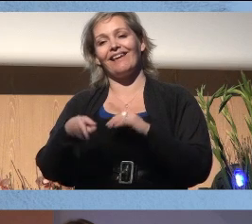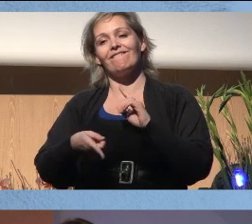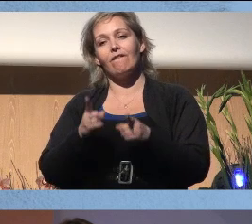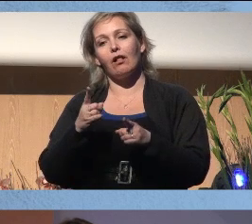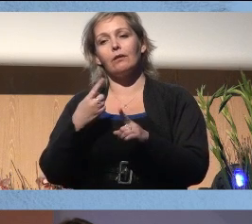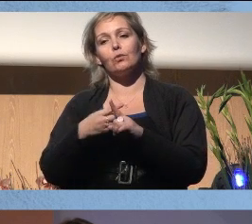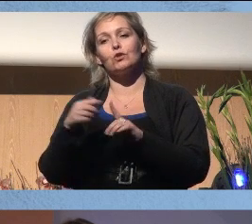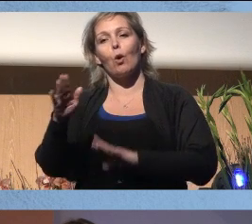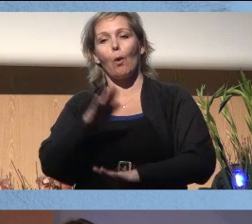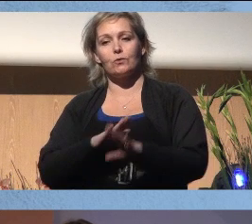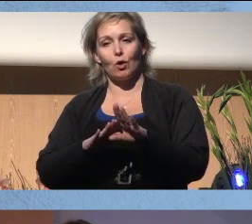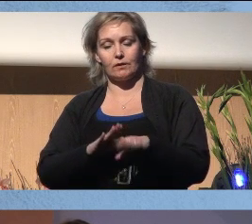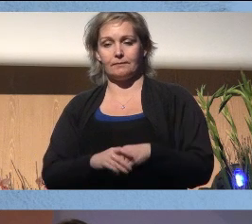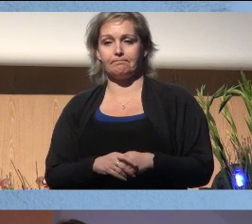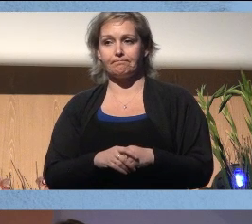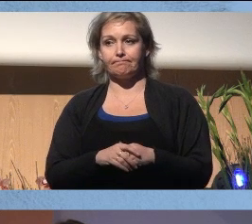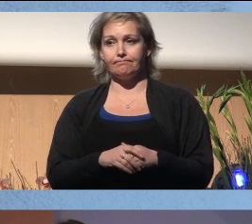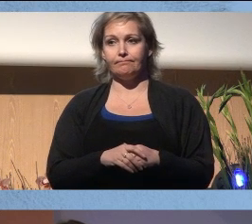og omsorg.